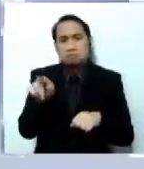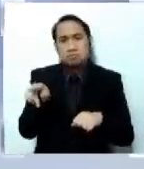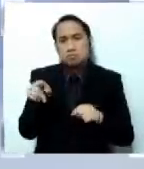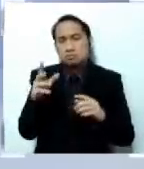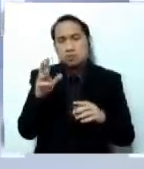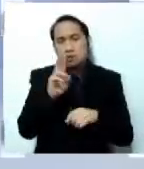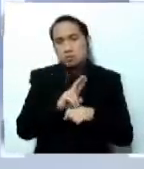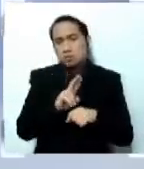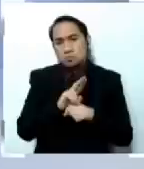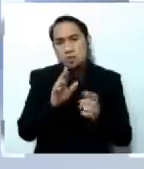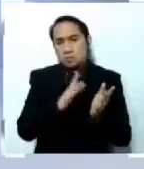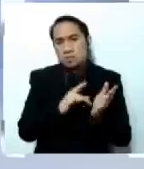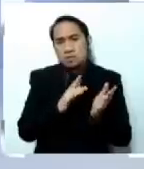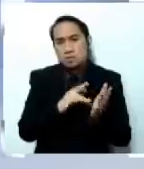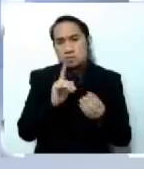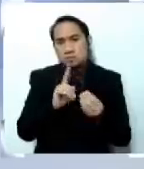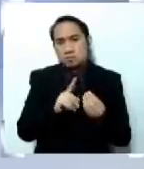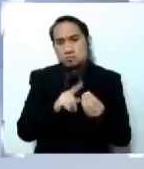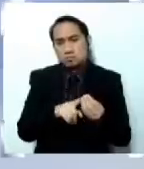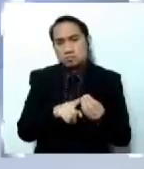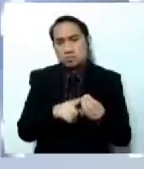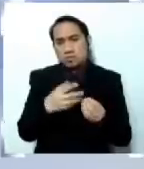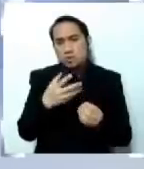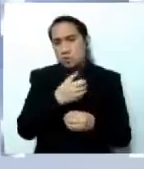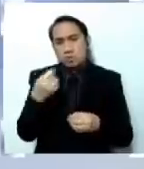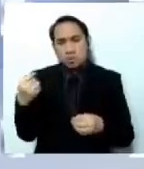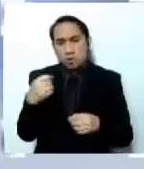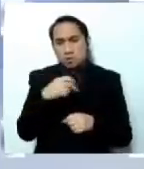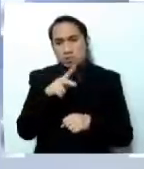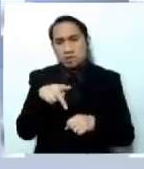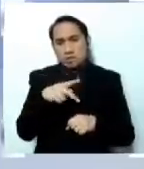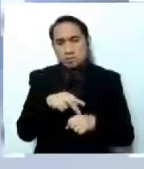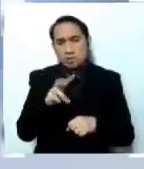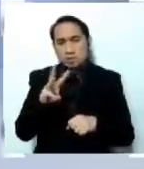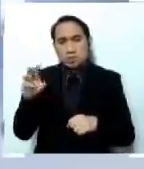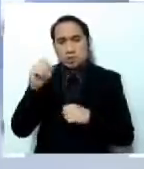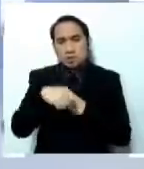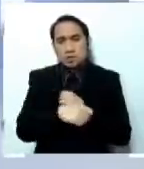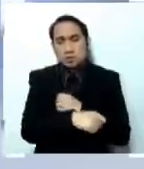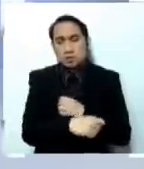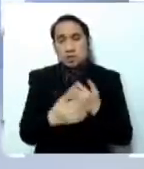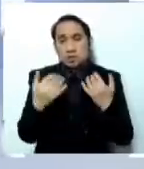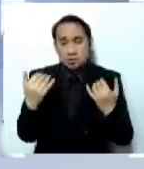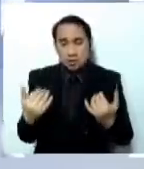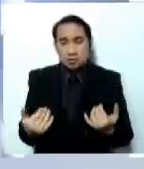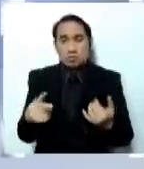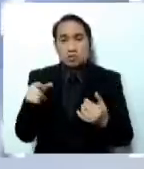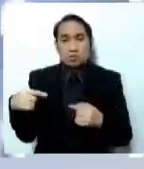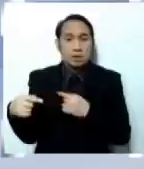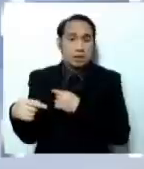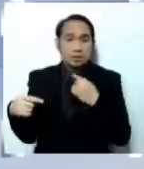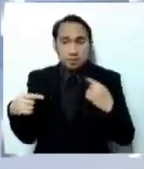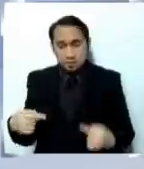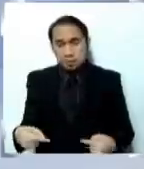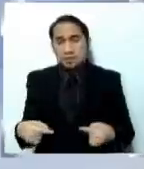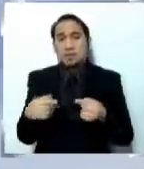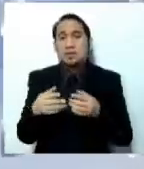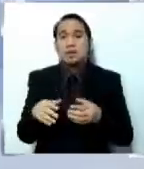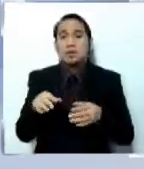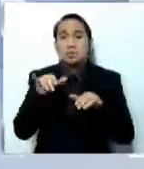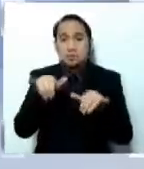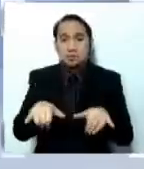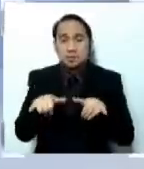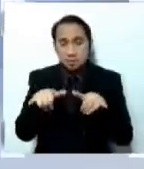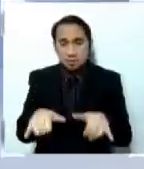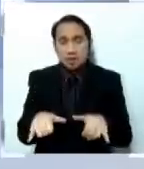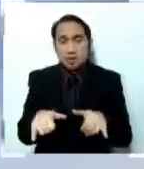Sabi yan ng isang eksperto sa gitna ng patuloy na panatili ng Chinese militia vessels sa ating EEZ.